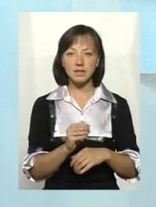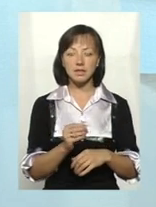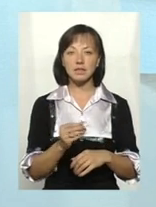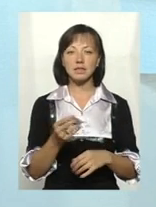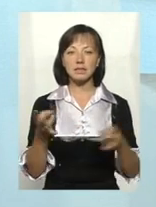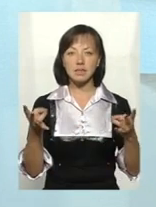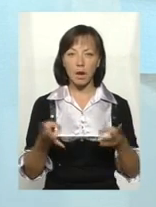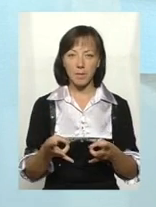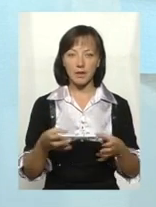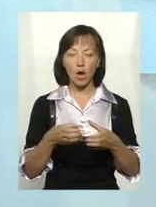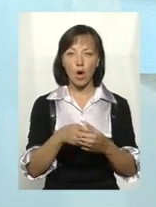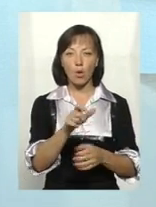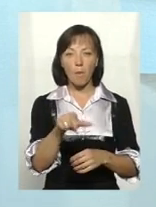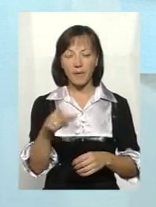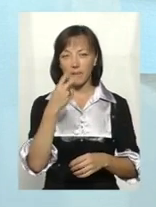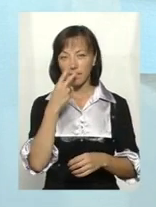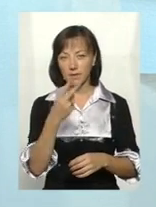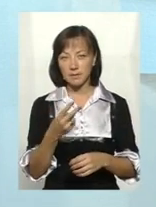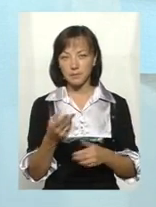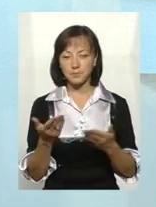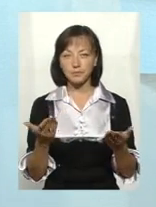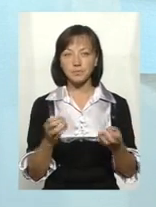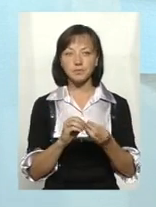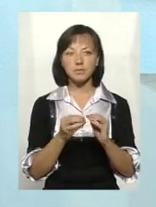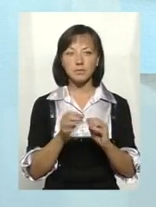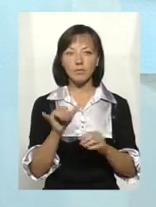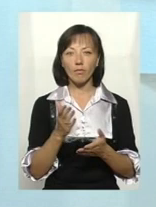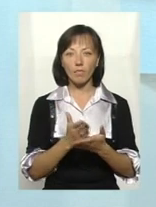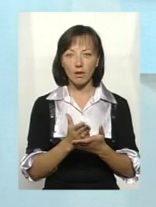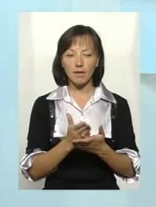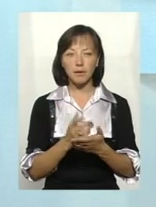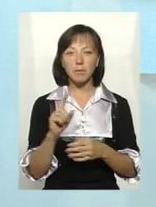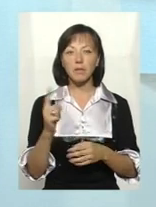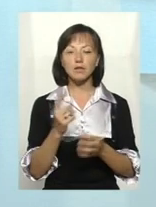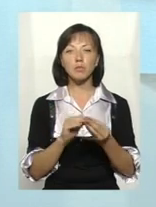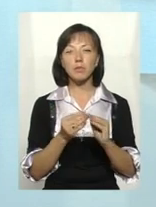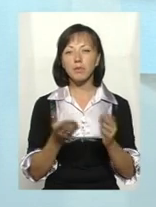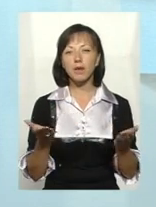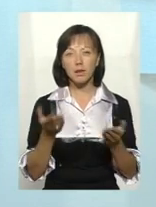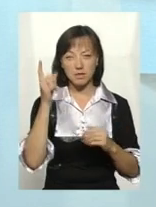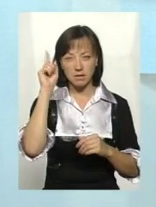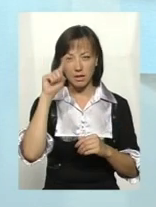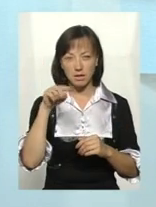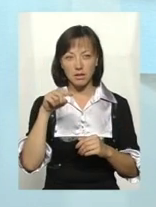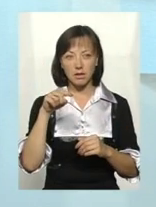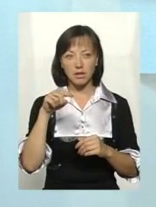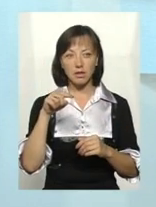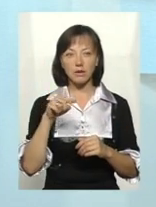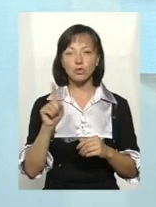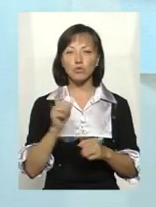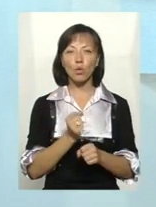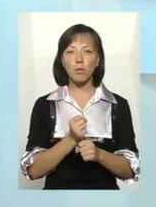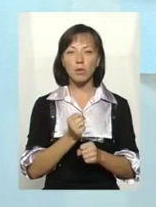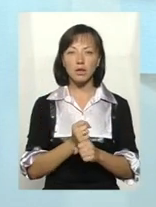запити громади. Тому дивіться, я кажу, які ви вже маєте проблеми? Ви знаєте, які вони найперші проблеми називають? Галина Леонтівна, що